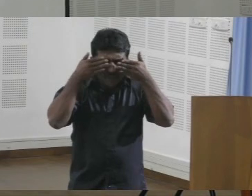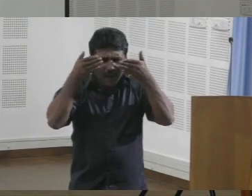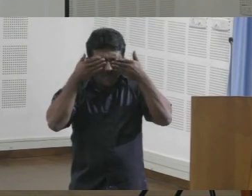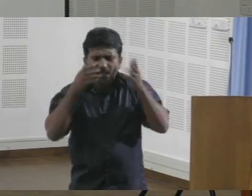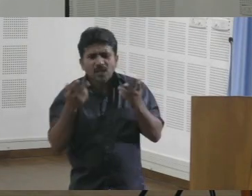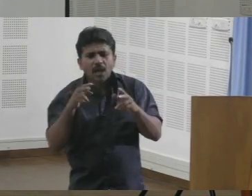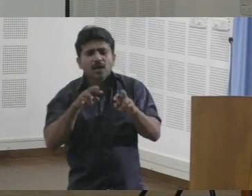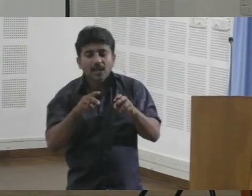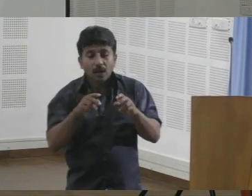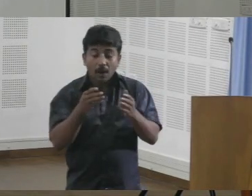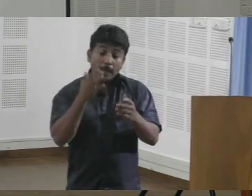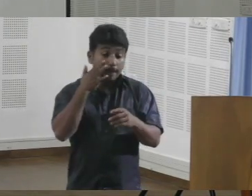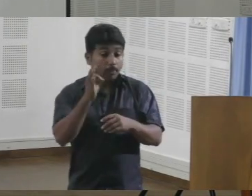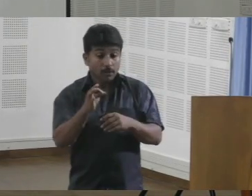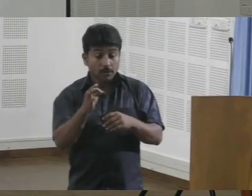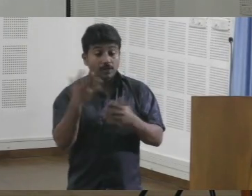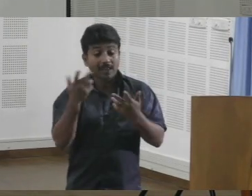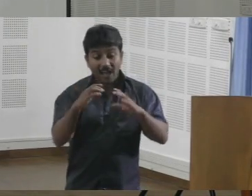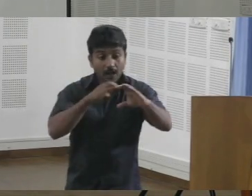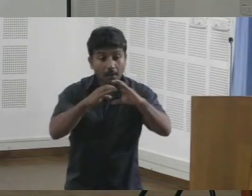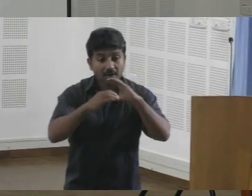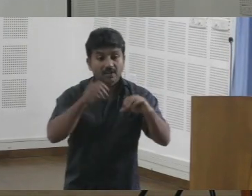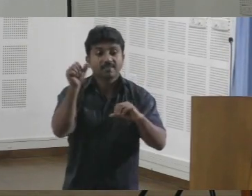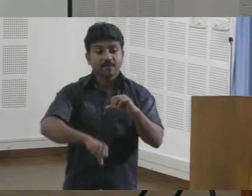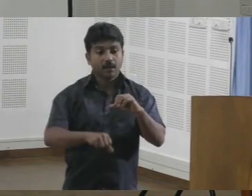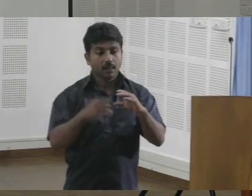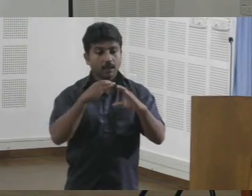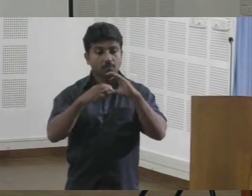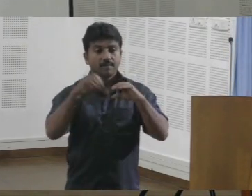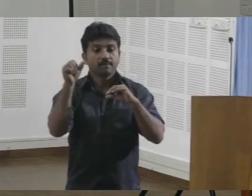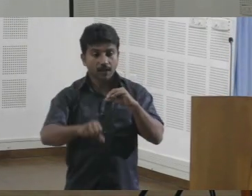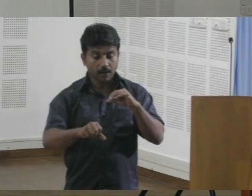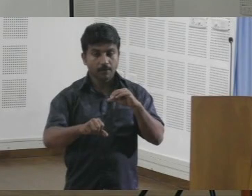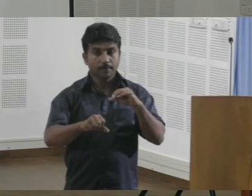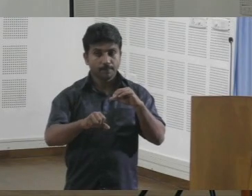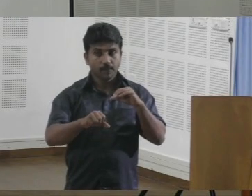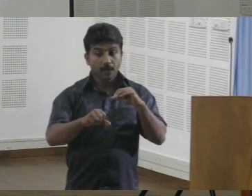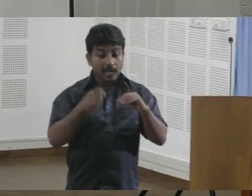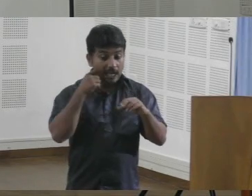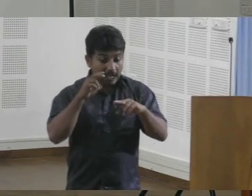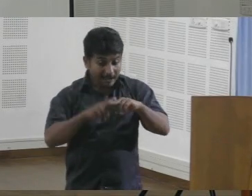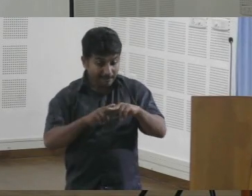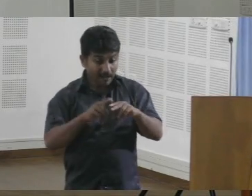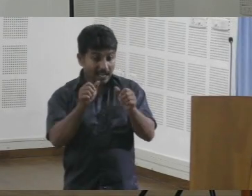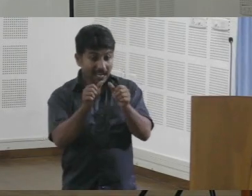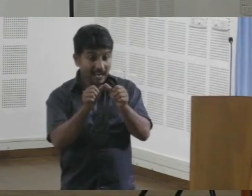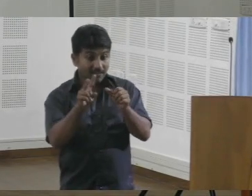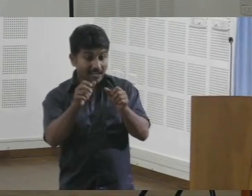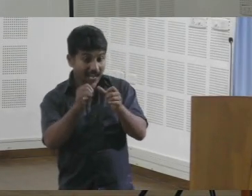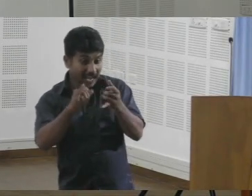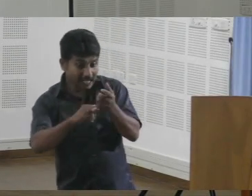ഒരു കമ്മ്യൂണിക്കേഷൻ ഡിസോർഡർ ആണ്. അപ്പൊ ഈ കുട്ടികളെല്ലാവർക്കും ഏറ്റവും ബെറ്റർ ആയിട്ട് ആവാസ് യൂസ് ചെയ്യാൻ പറ്റുക എന്ന്